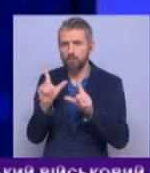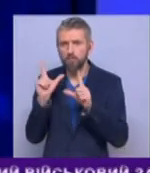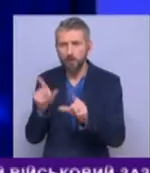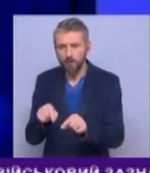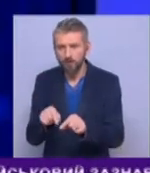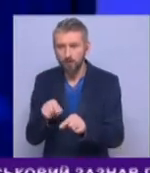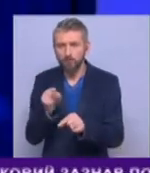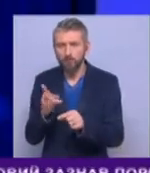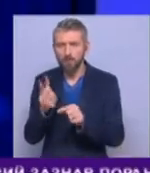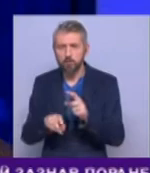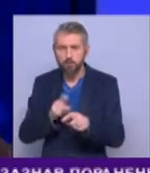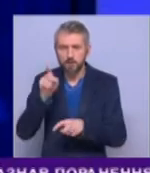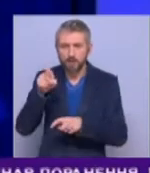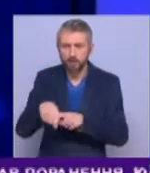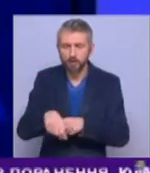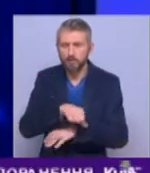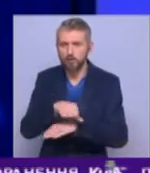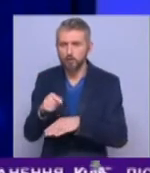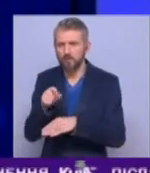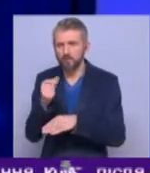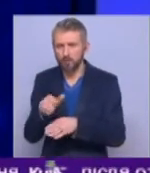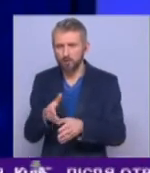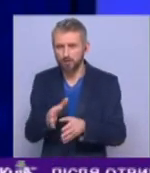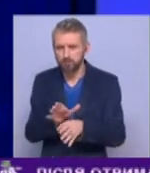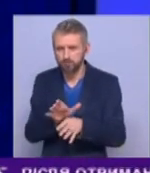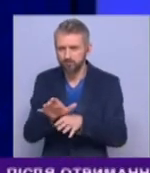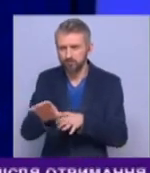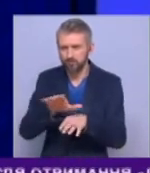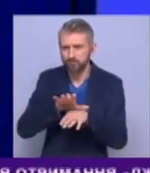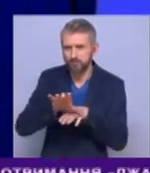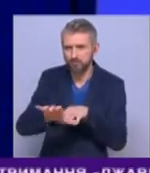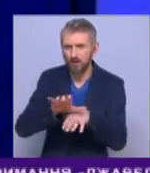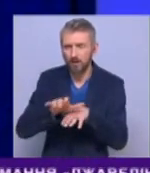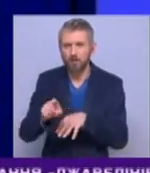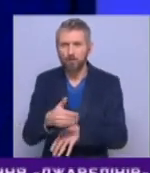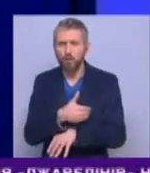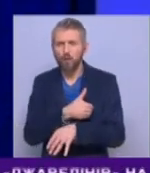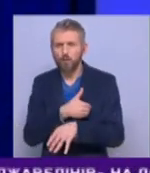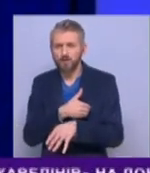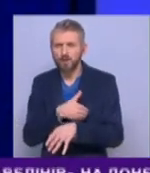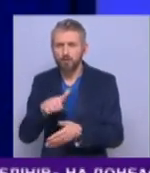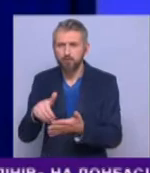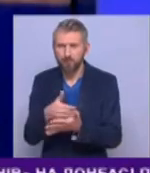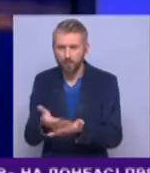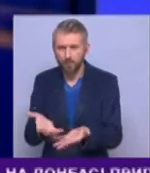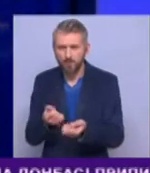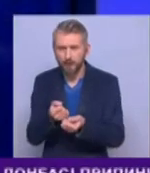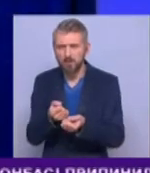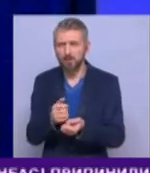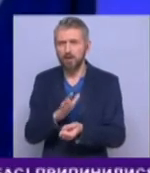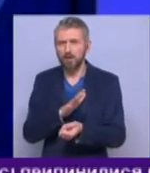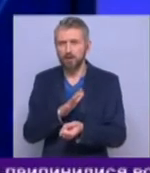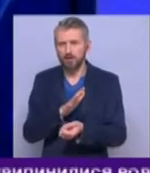треба переступити оцю межу, яку він трошки прогорнув, то тобі таки хочеться з багажничка дістати лопатку пластикову, гарненьку. І бути